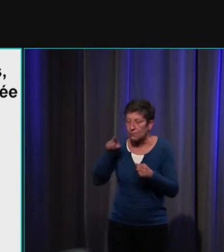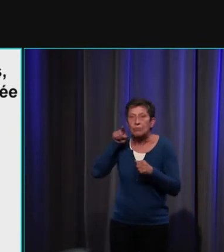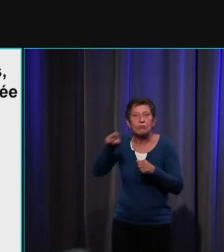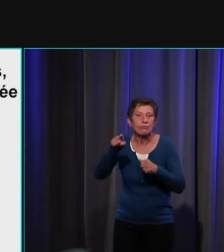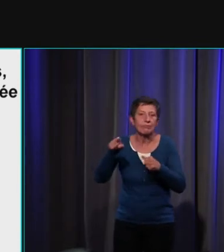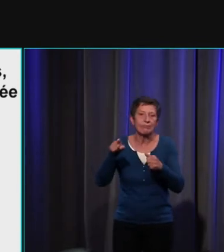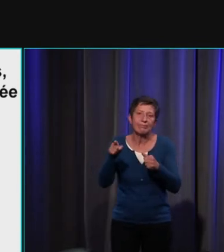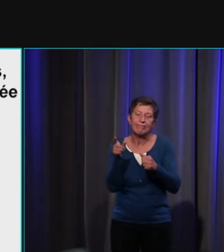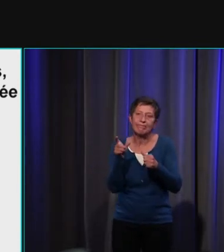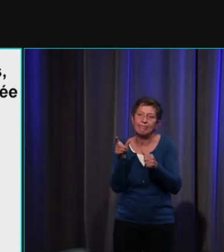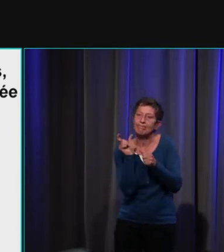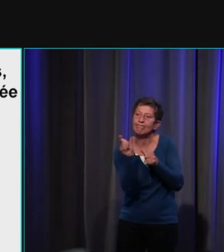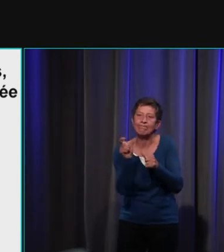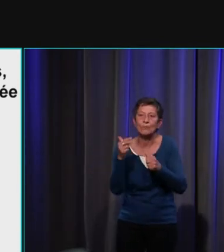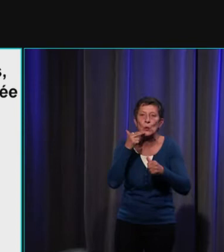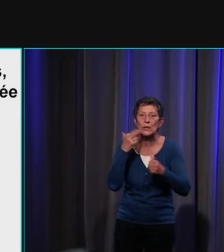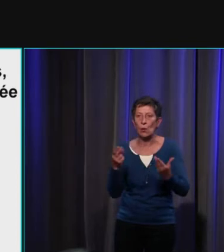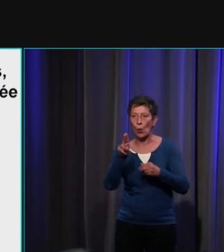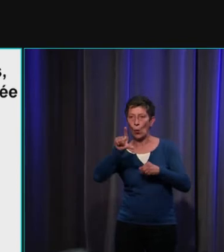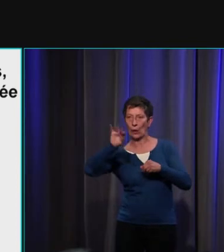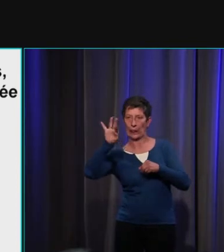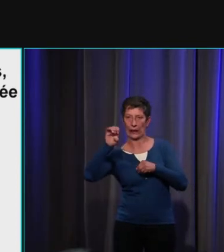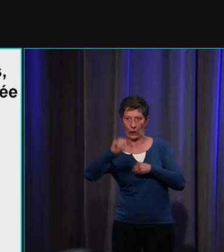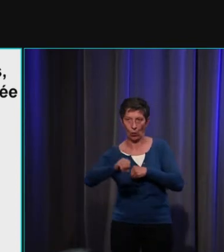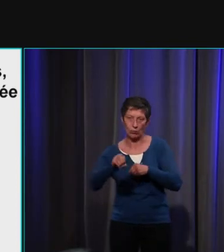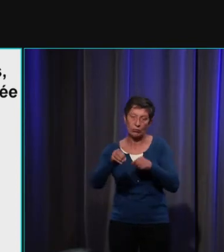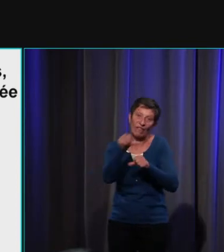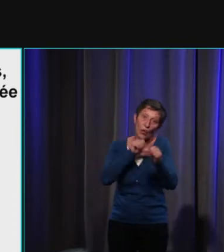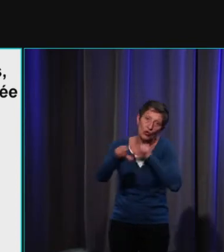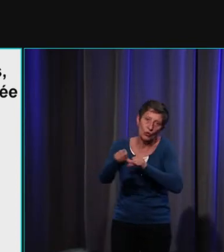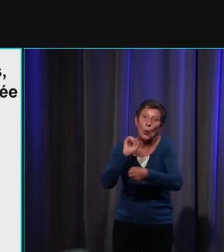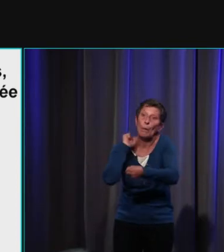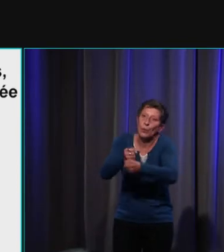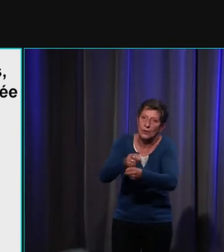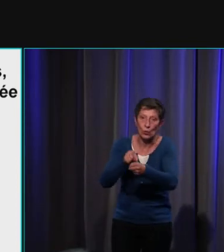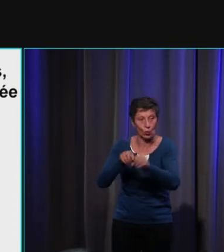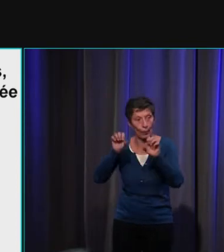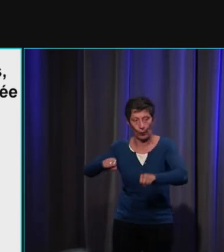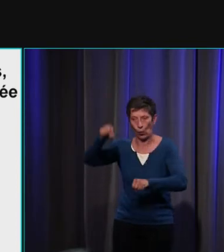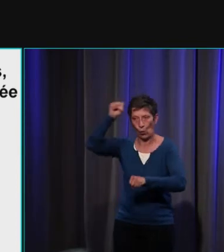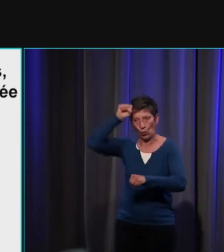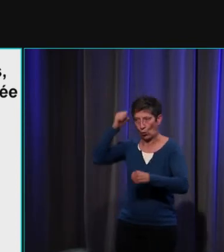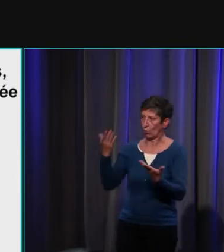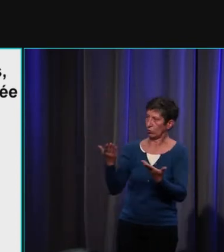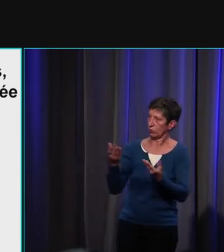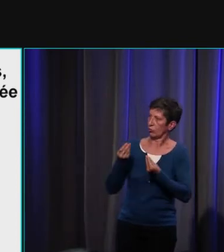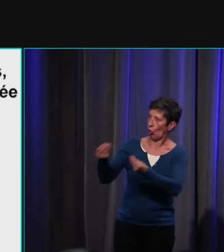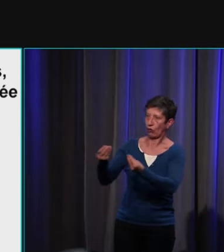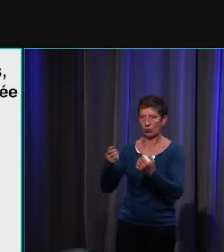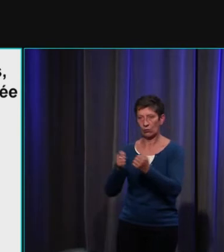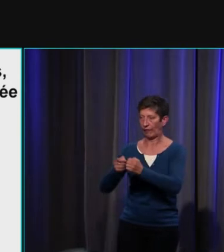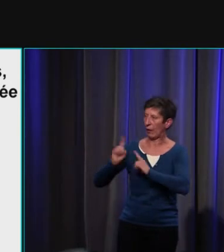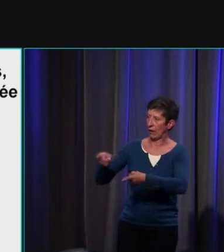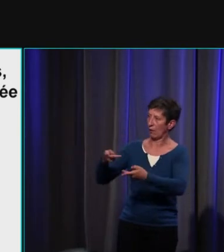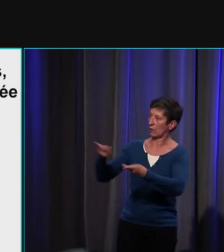mais si on peut plutôt traduire comme punition on peut donner une leçon à quelqu'un en lui déclarant la guerre parce qu'il a fait du mal et